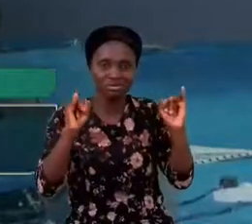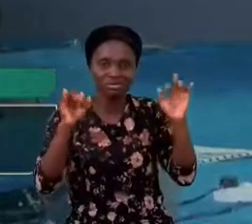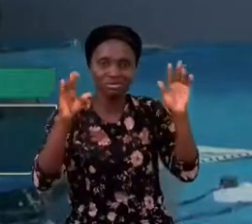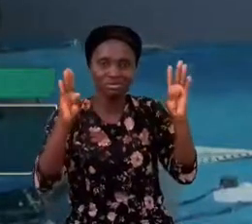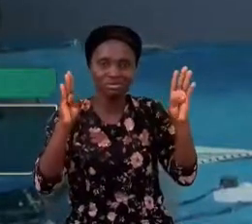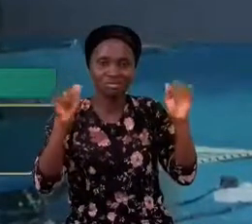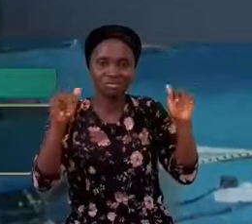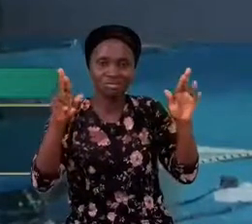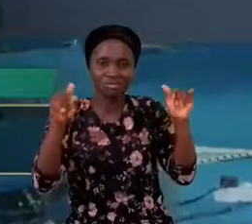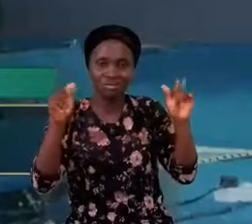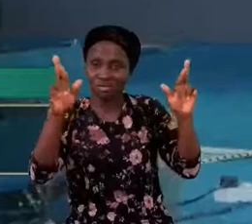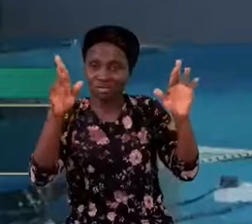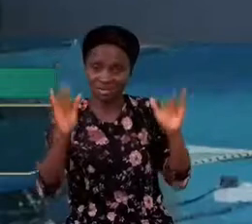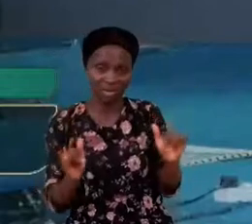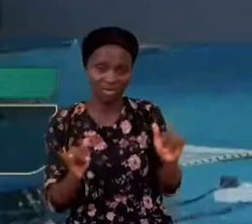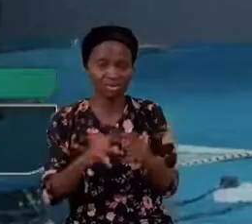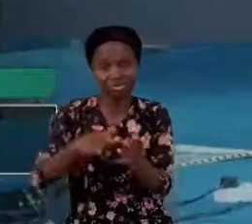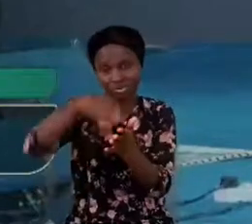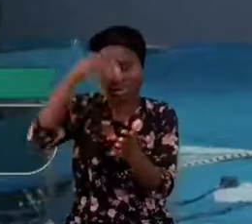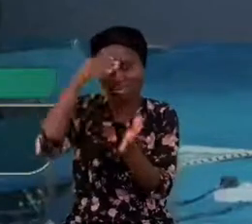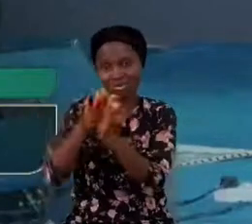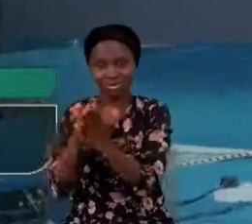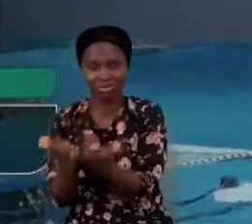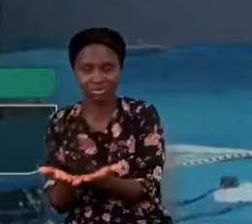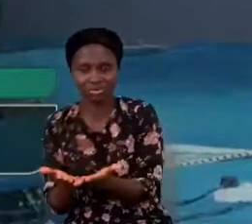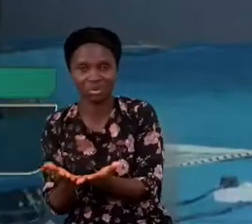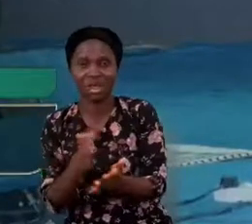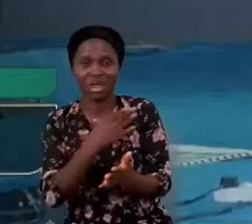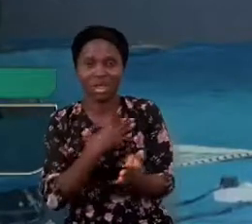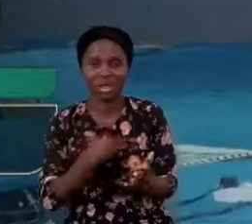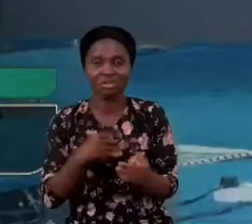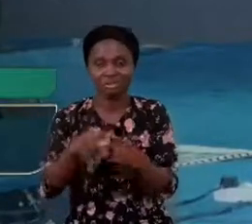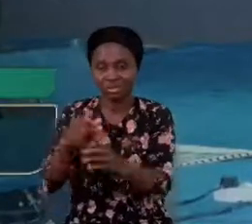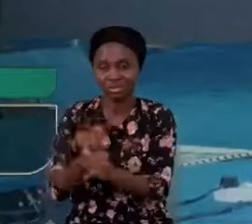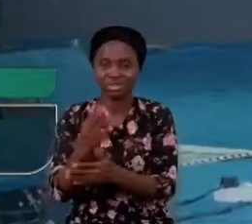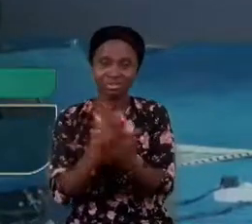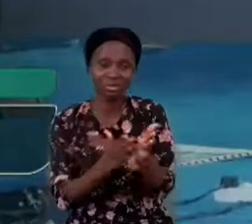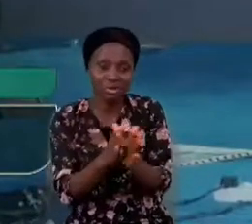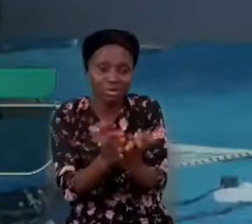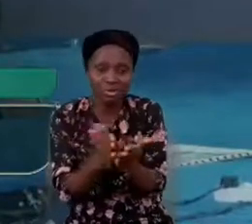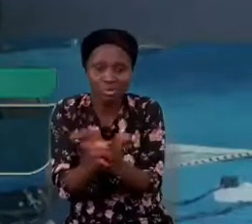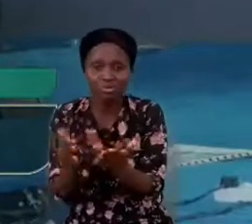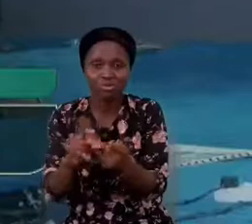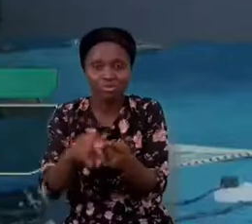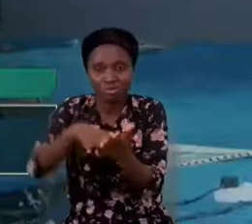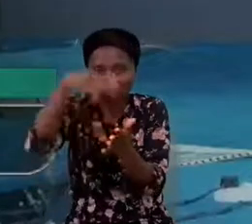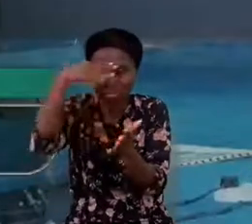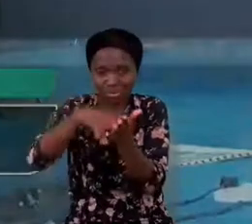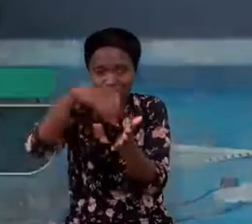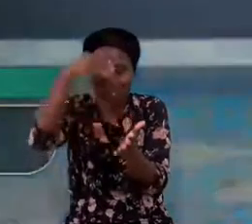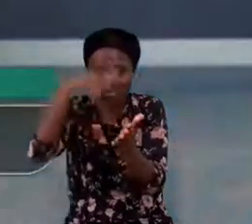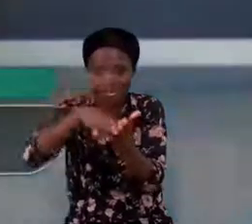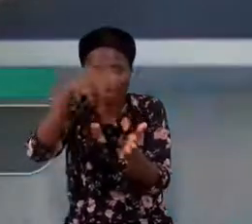Nous avons les livres ici. Il est tellement étroit d'esprit. Dans tous les domaines de la vie, il n'est pas noble. Comment cela peut être un ami?